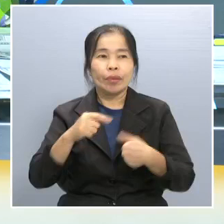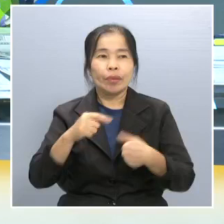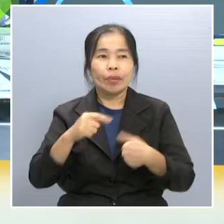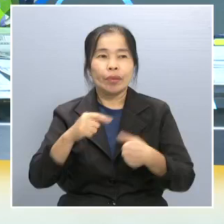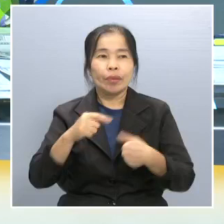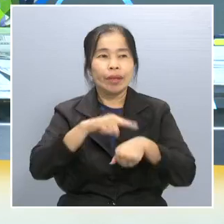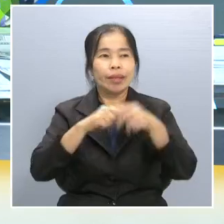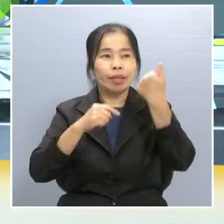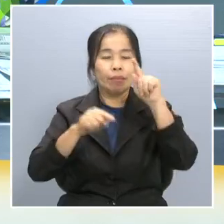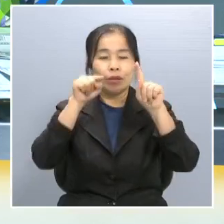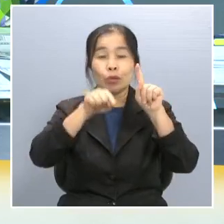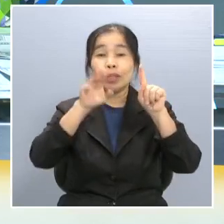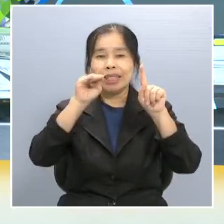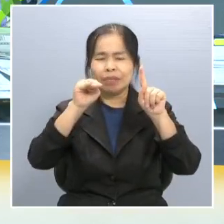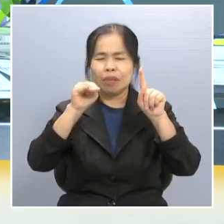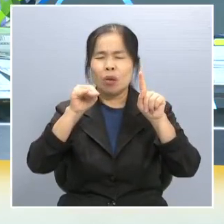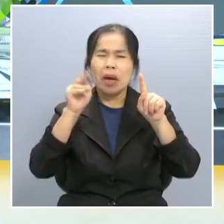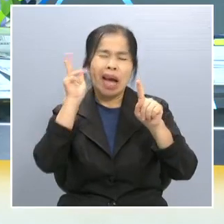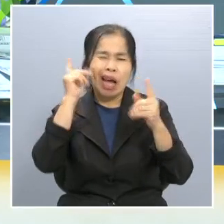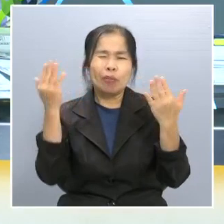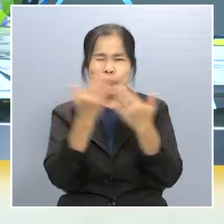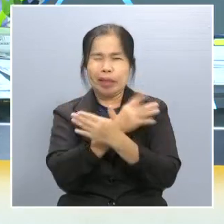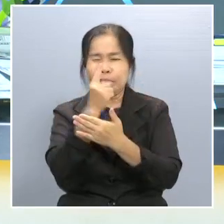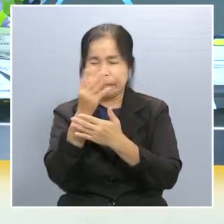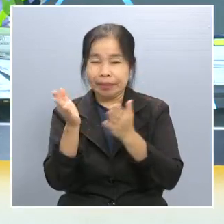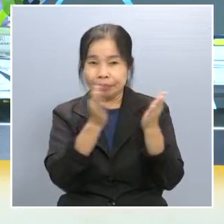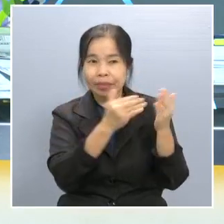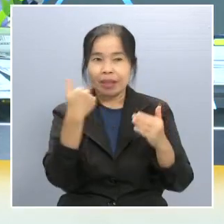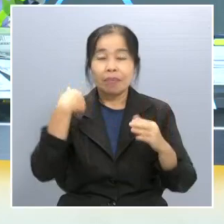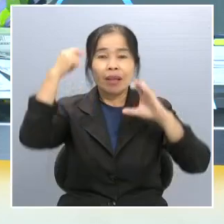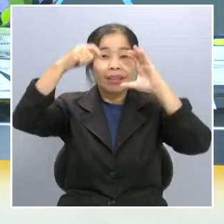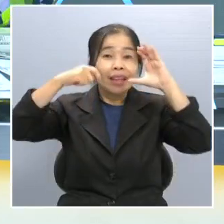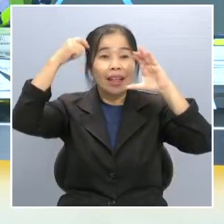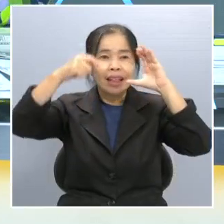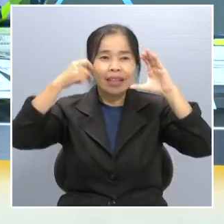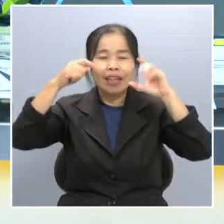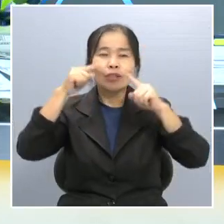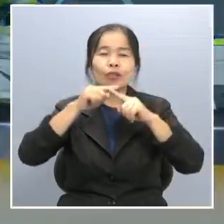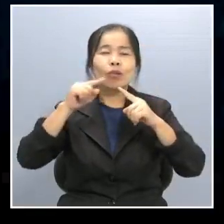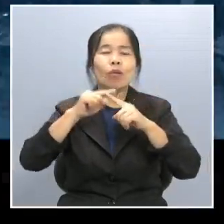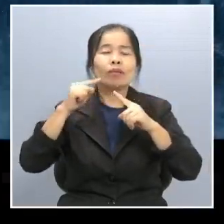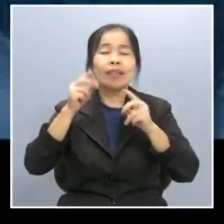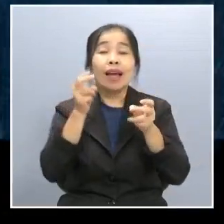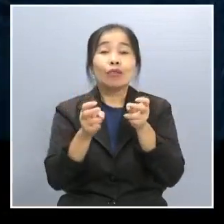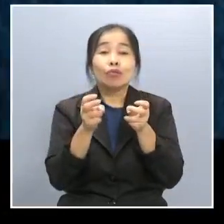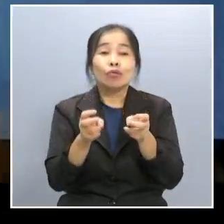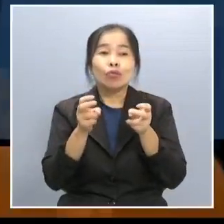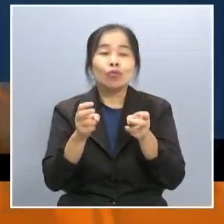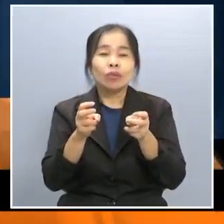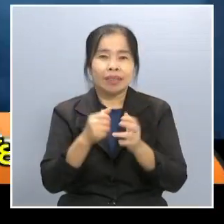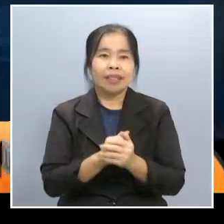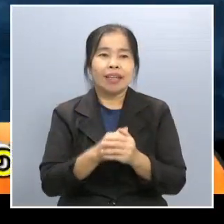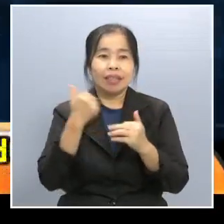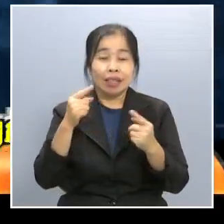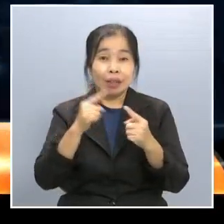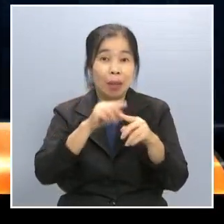20นาทีสลับสับเปลี่ยนวันหยุดชวนไปดูหนังกันชั่วนิดหนึ่งตน หนังเรื่อง Disney's The Little Mermaid นะคะมาแล้วค่ะชวน